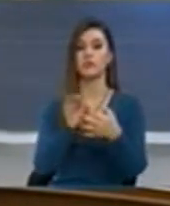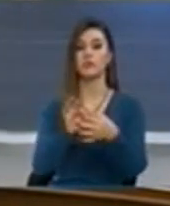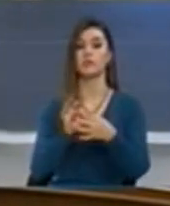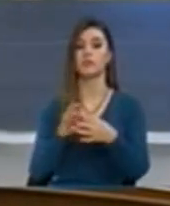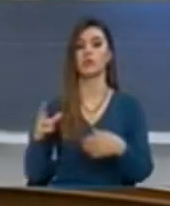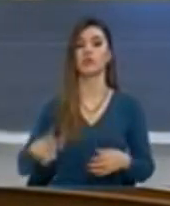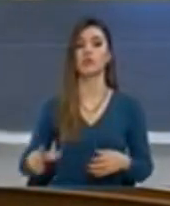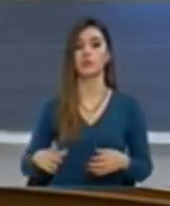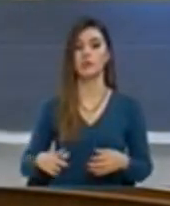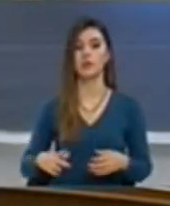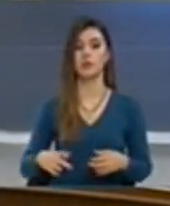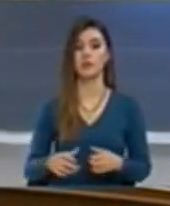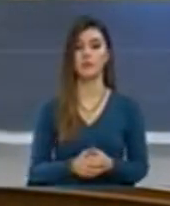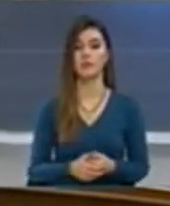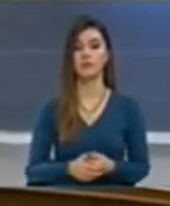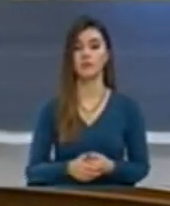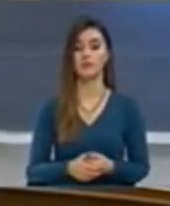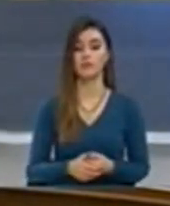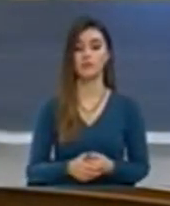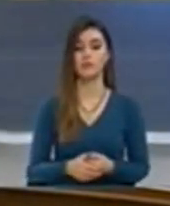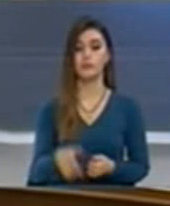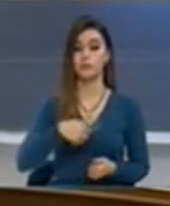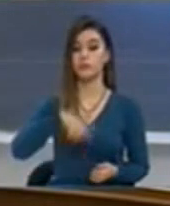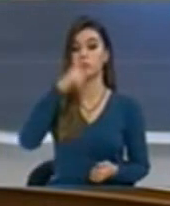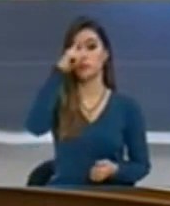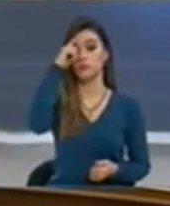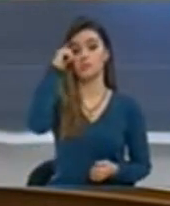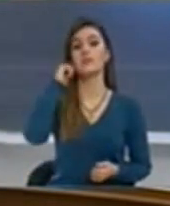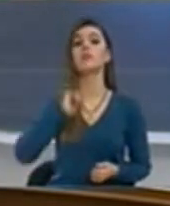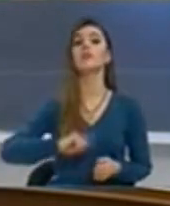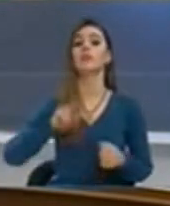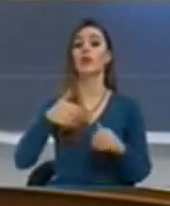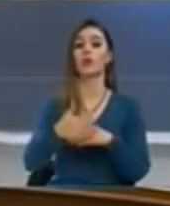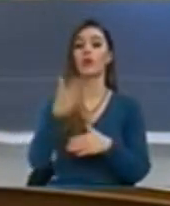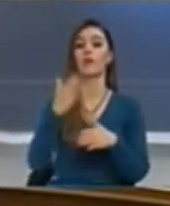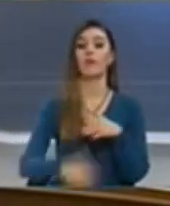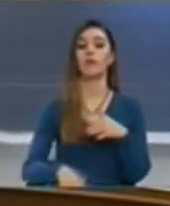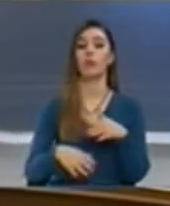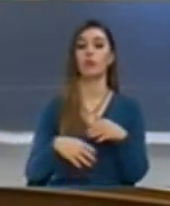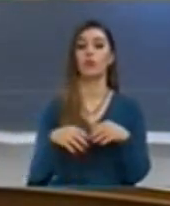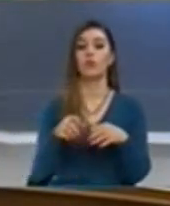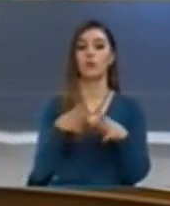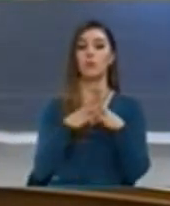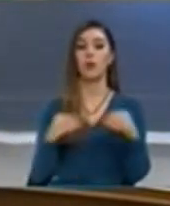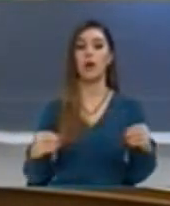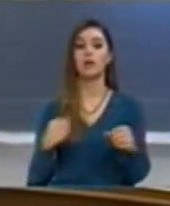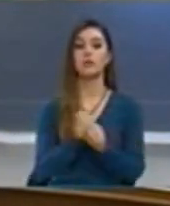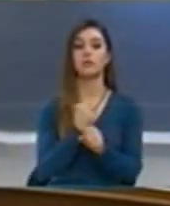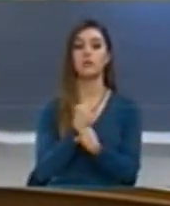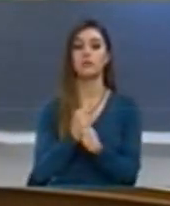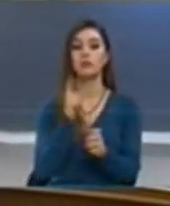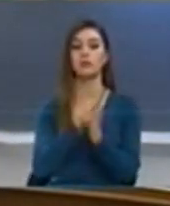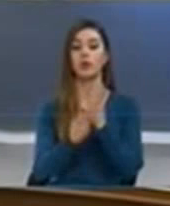tanë, bashkëdhetarët tanë në Zvicër. Realisht ne besojmë që deri në fund të muajit do të kryjmë obligimet tona sa i përket plotësimit